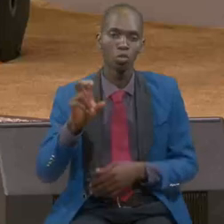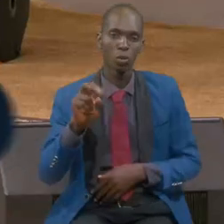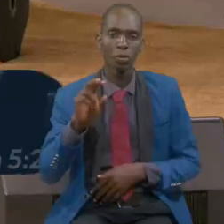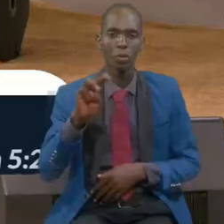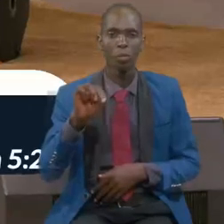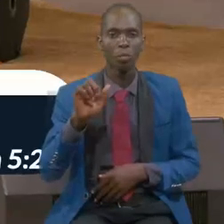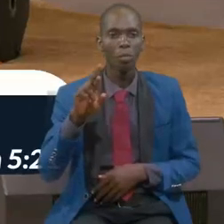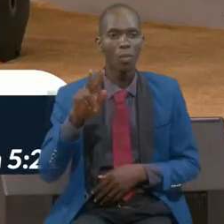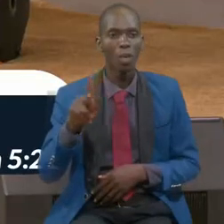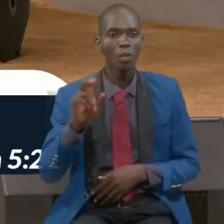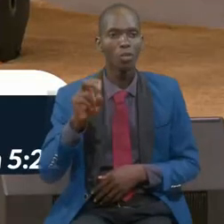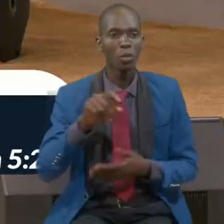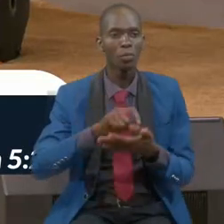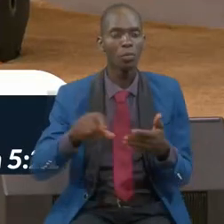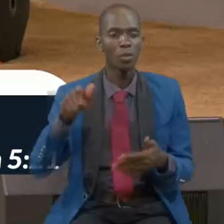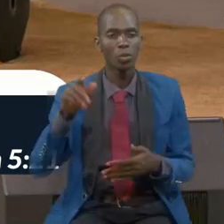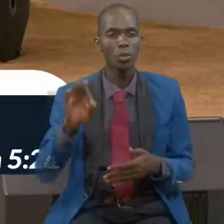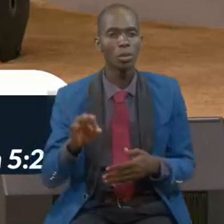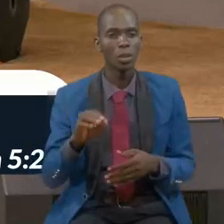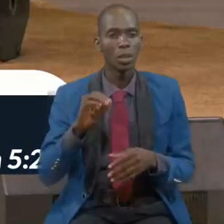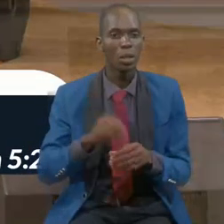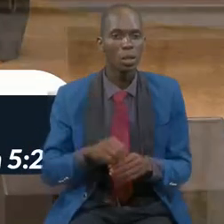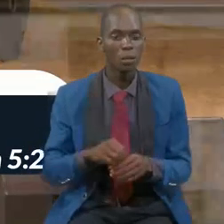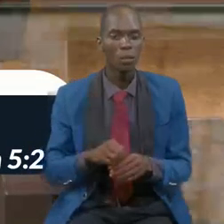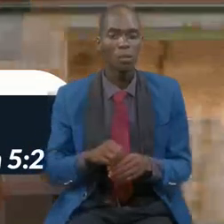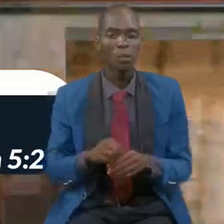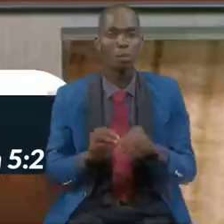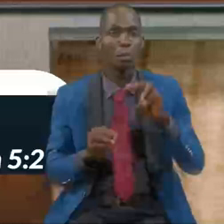chapitre 12, verset 29.